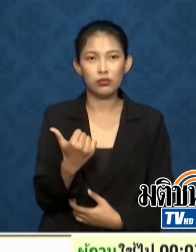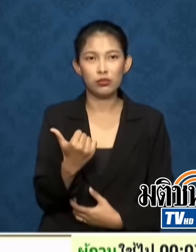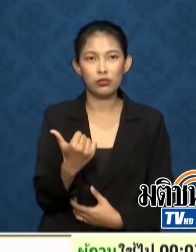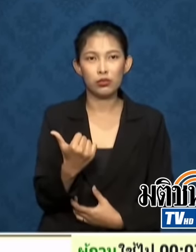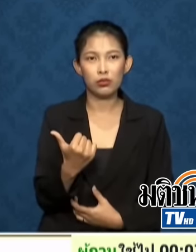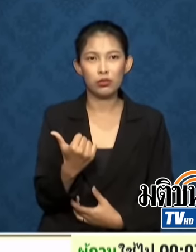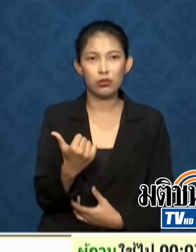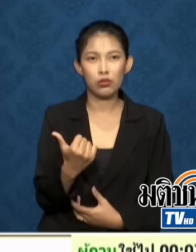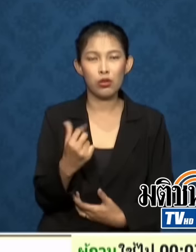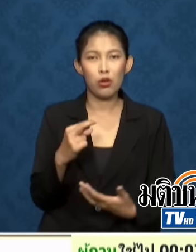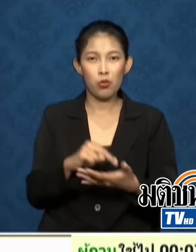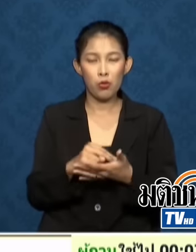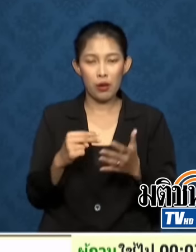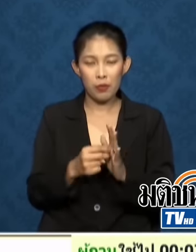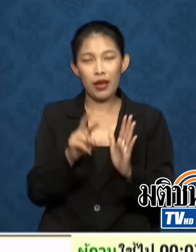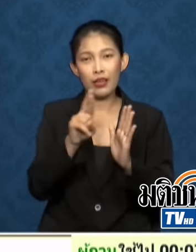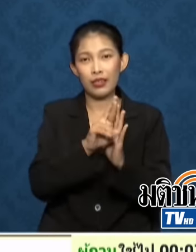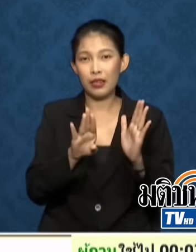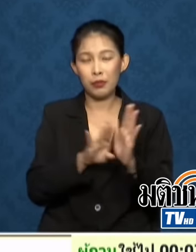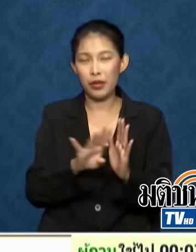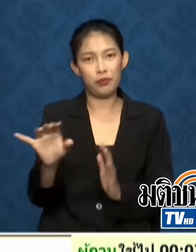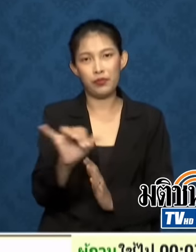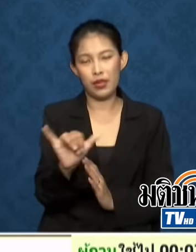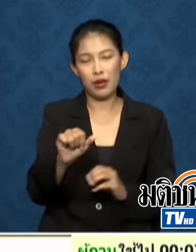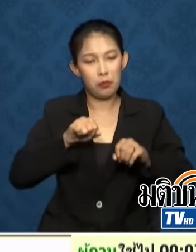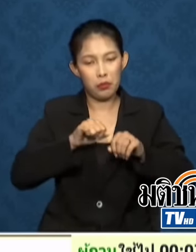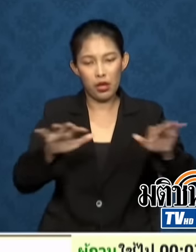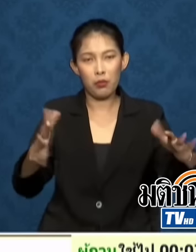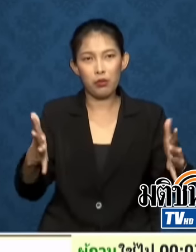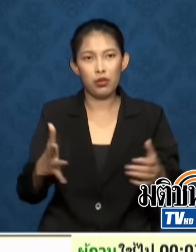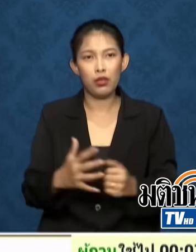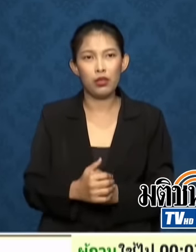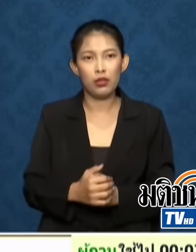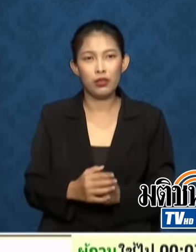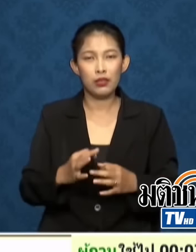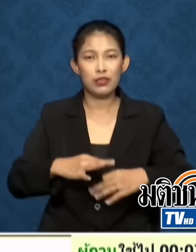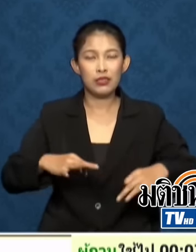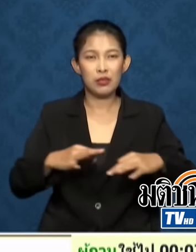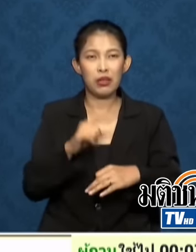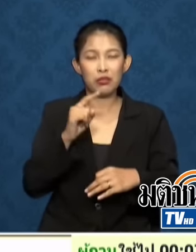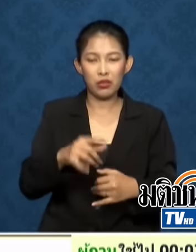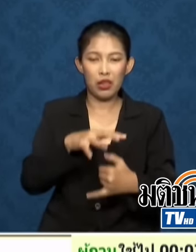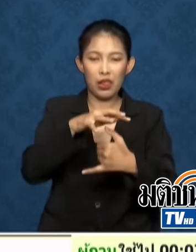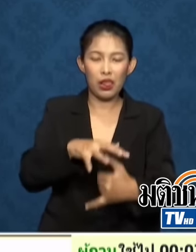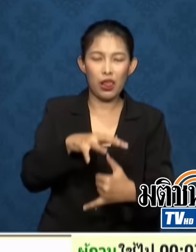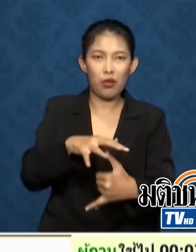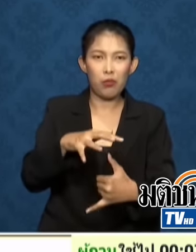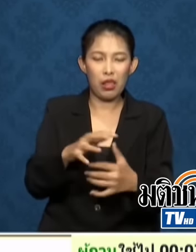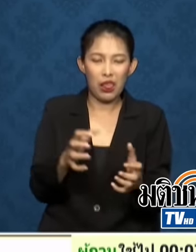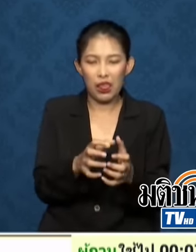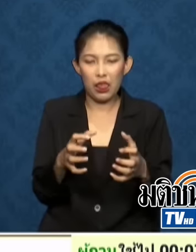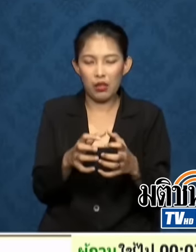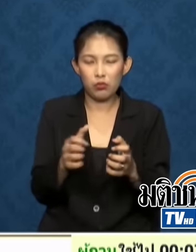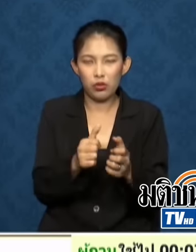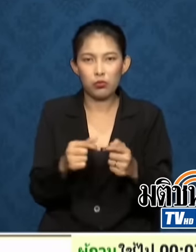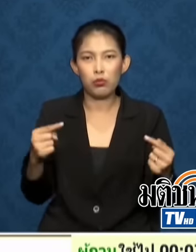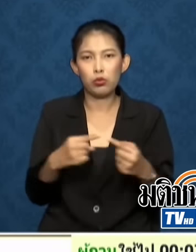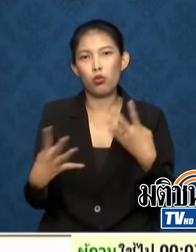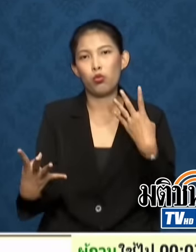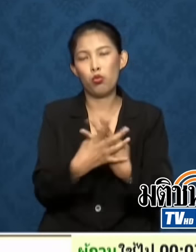ทำให้ไม่ออกระเบียบทุกวันนี้ทำให้คนถูกยัดเยียดทรมานเหมือนปลากระป๋องอยู่ในเรือนจ